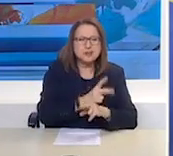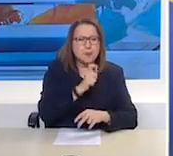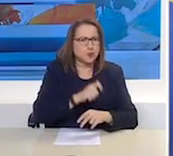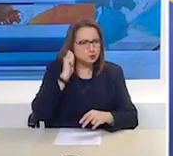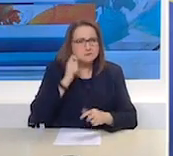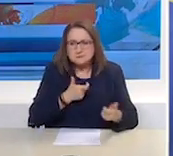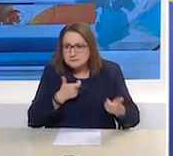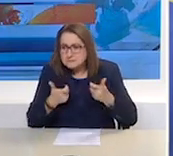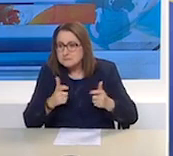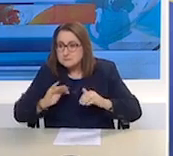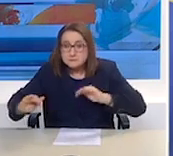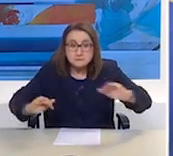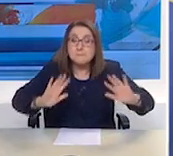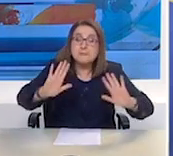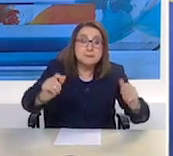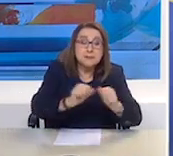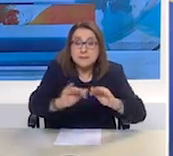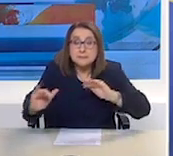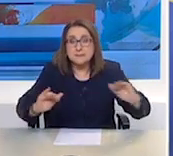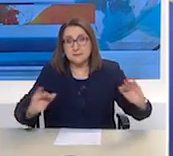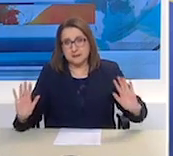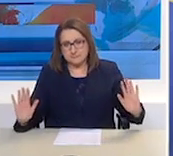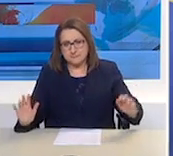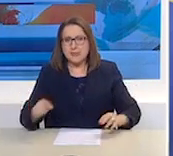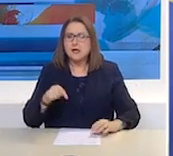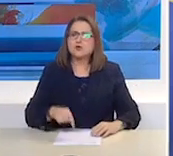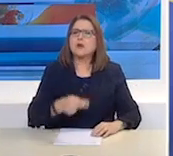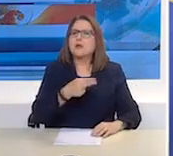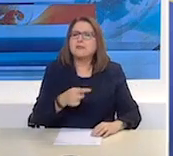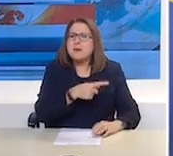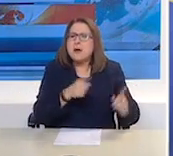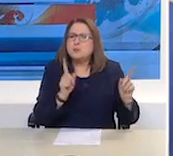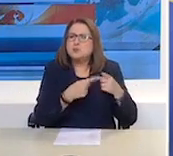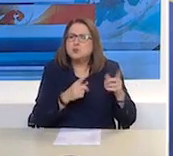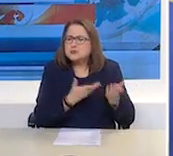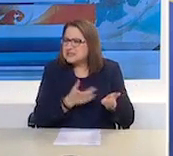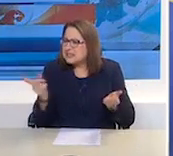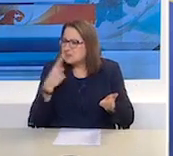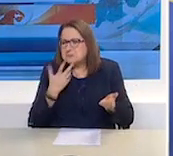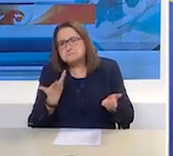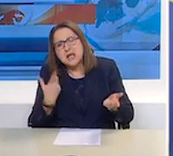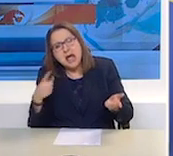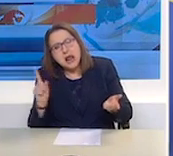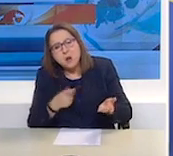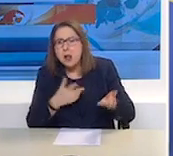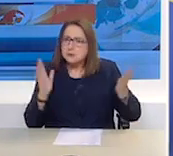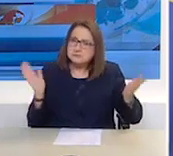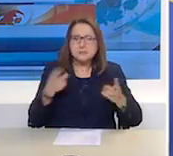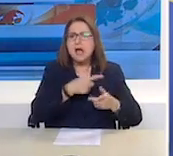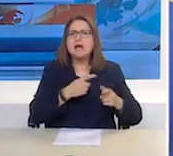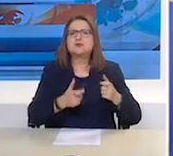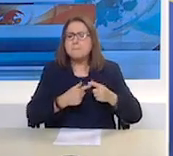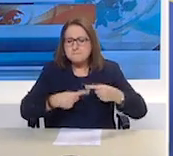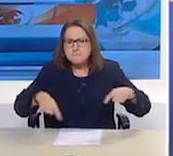η λογική που ανοίξαμε στις οργανωμένες παραλίες ήταν για να αποφύγουμε φαινόμενα συνωστισμού και συγχρονισμού